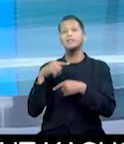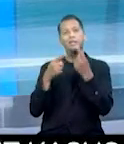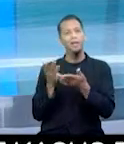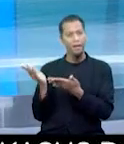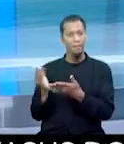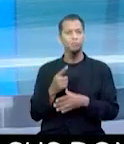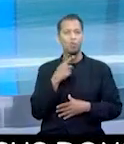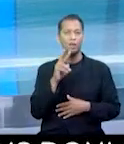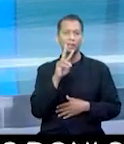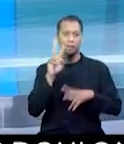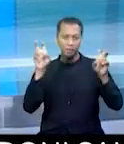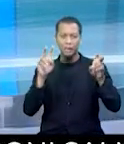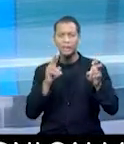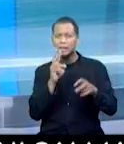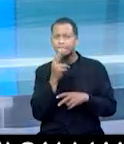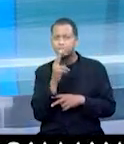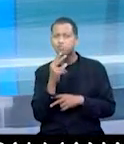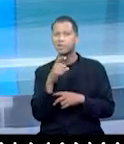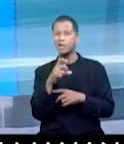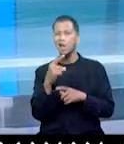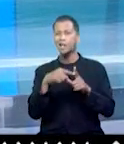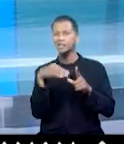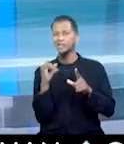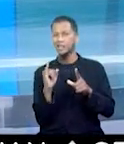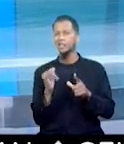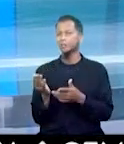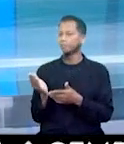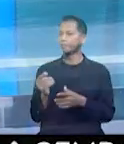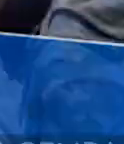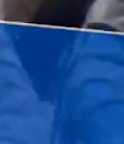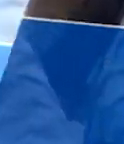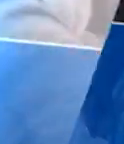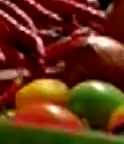ini, tipu-tipu crazy rich palsu bersama Kevin Pakan.